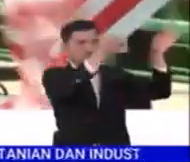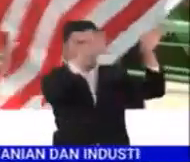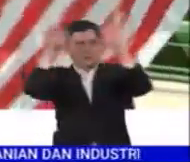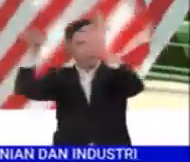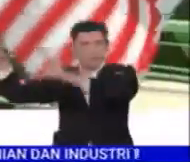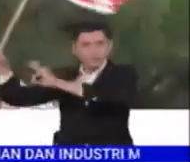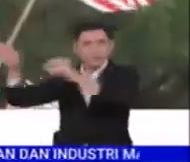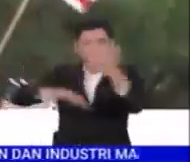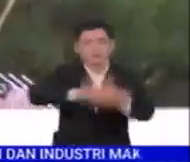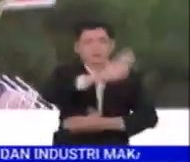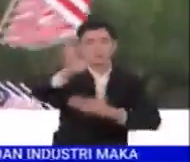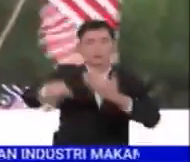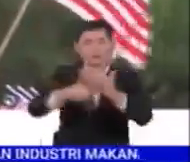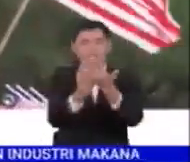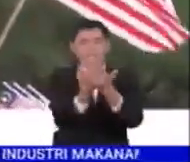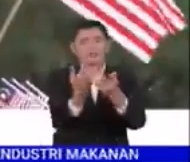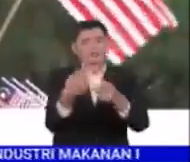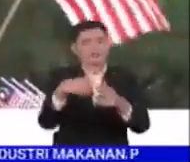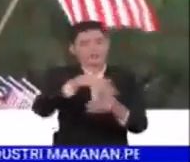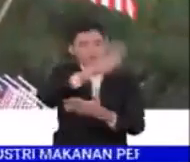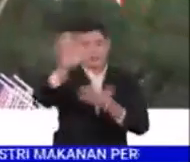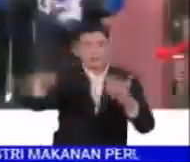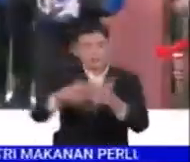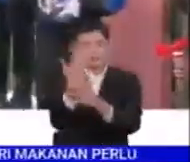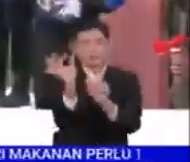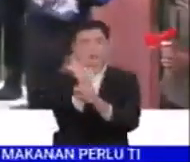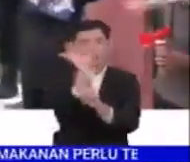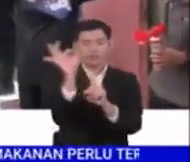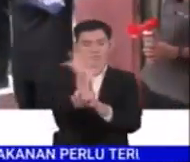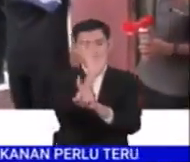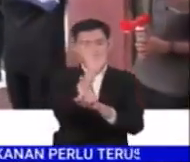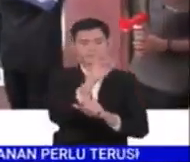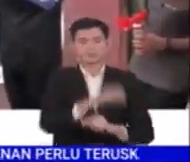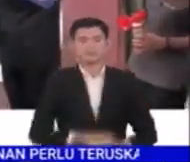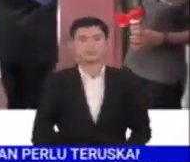premis kerajaan Jaber sendirian sekitar negeri ini